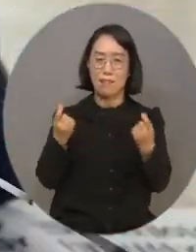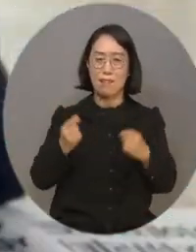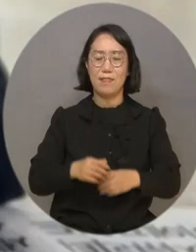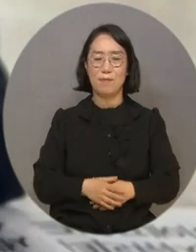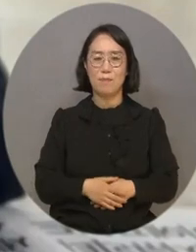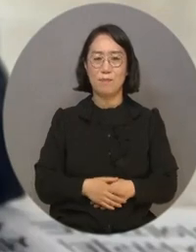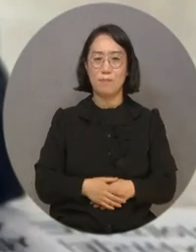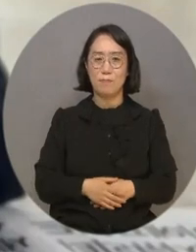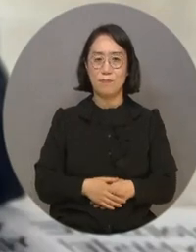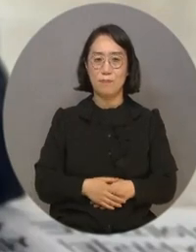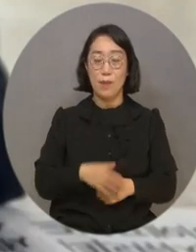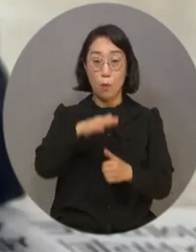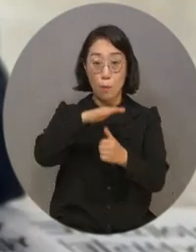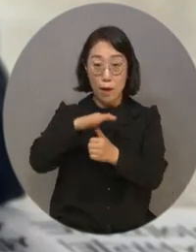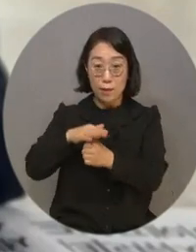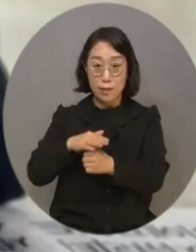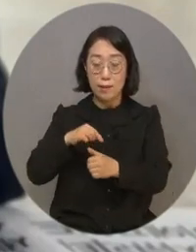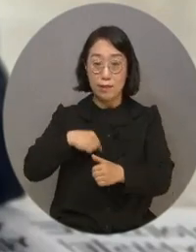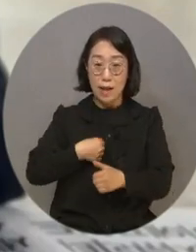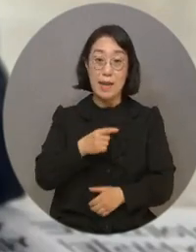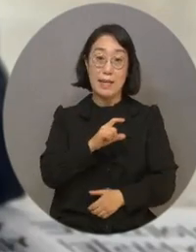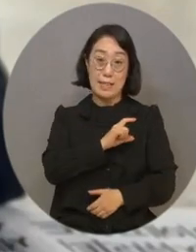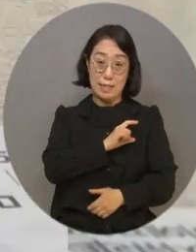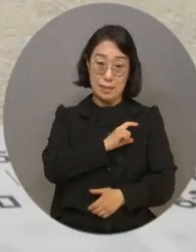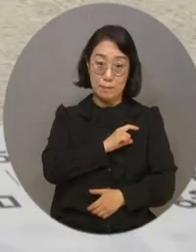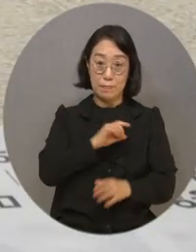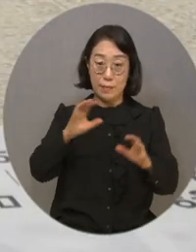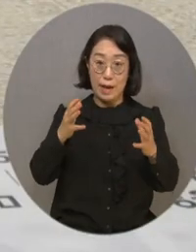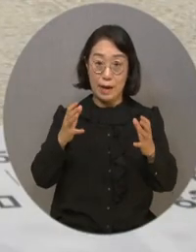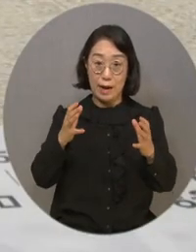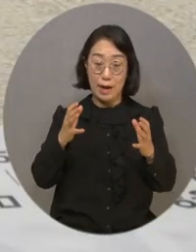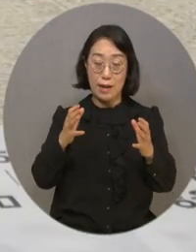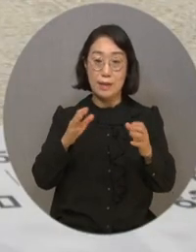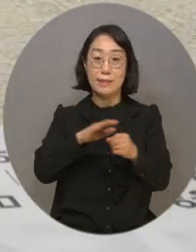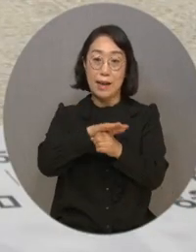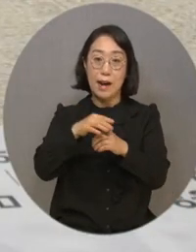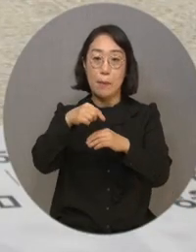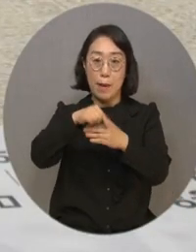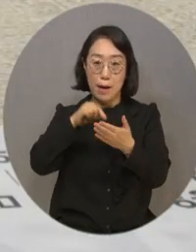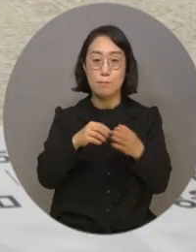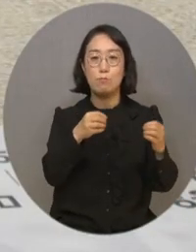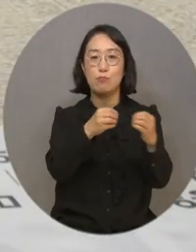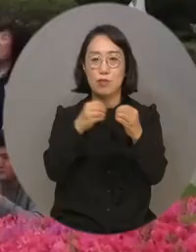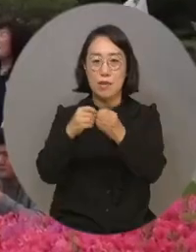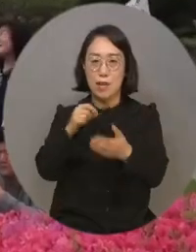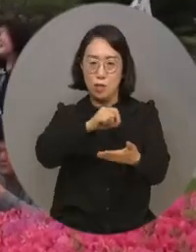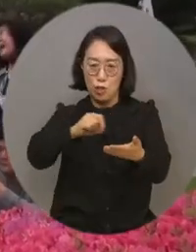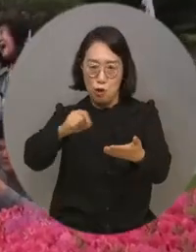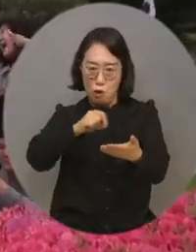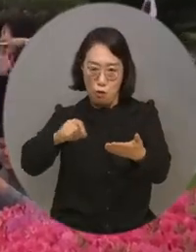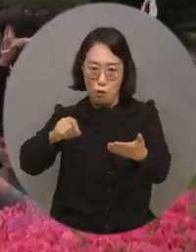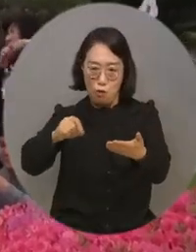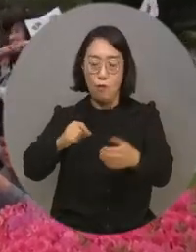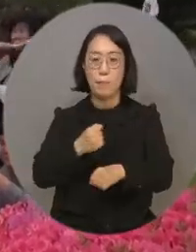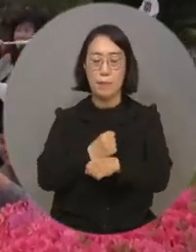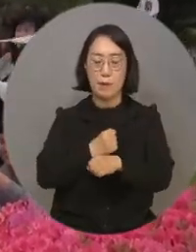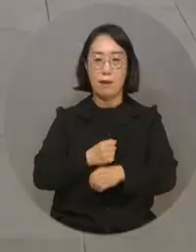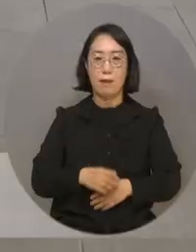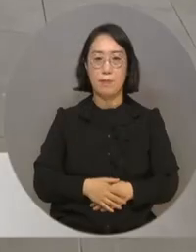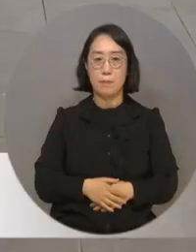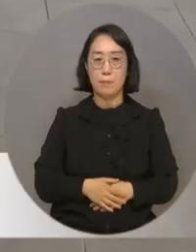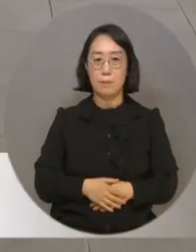같아요. 아이들은 자신의 이름과 나라 사랑의 마음을 글로 표현하며 마음을 다져보기도 합니다.